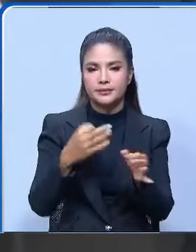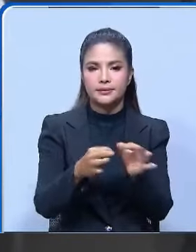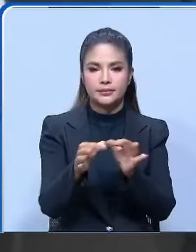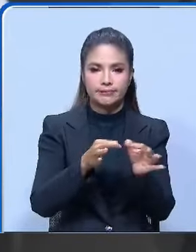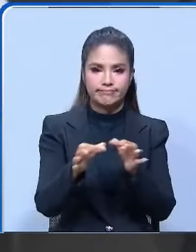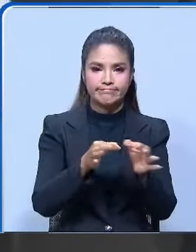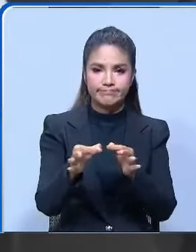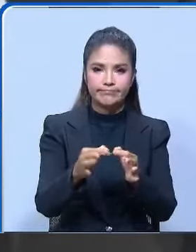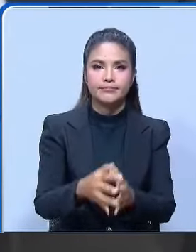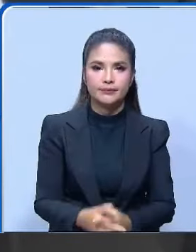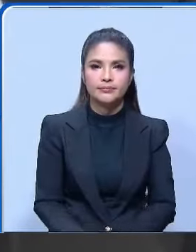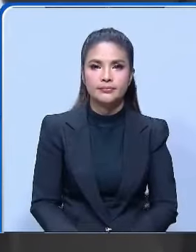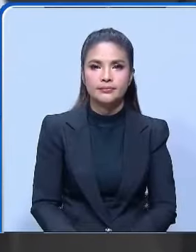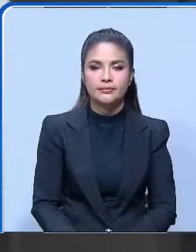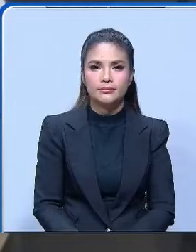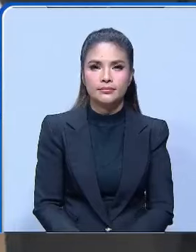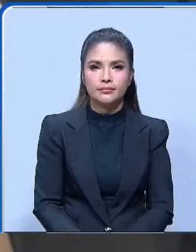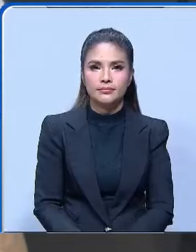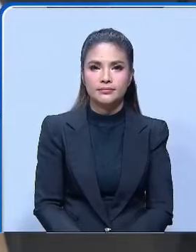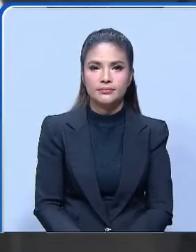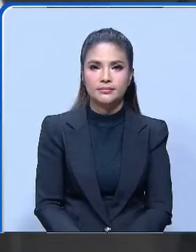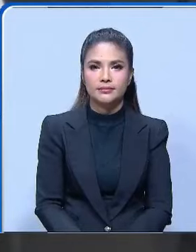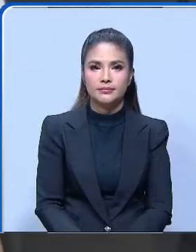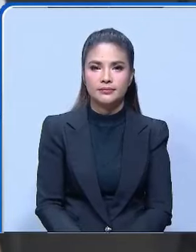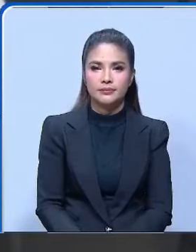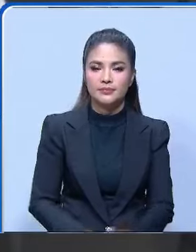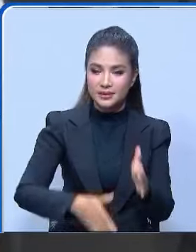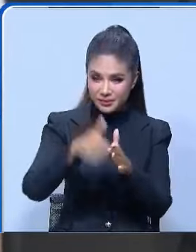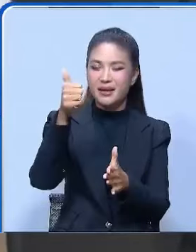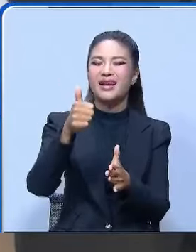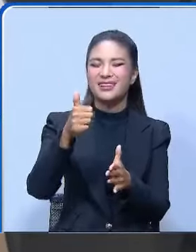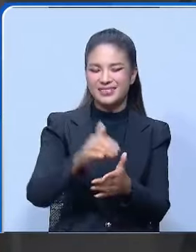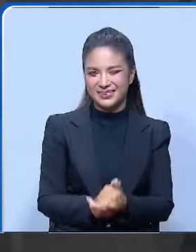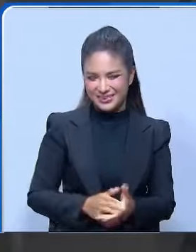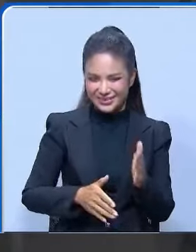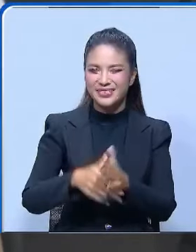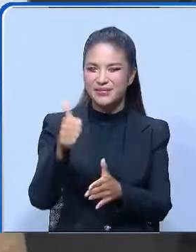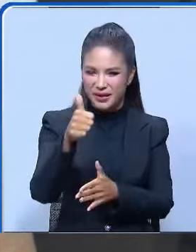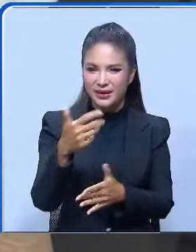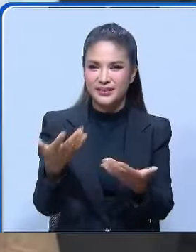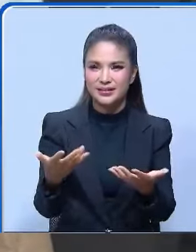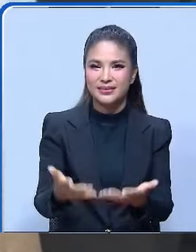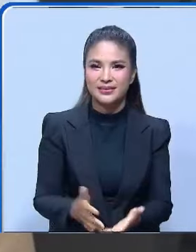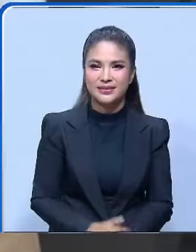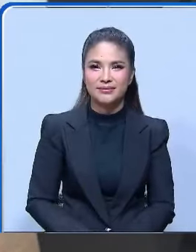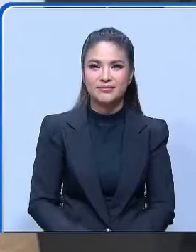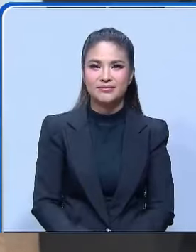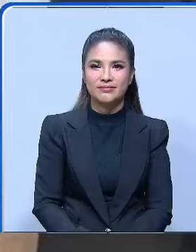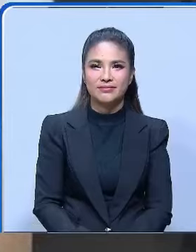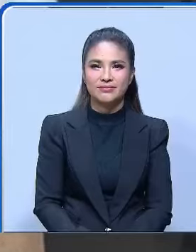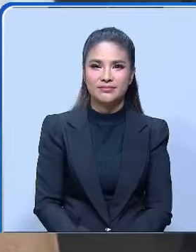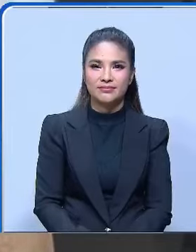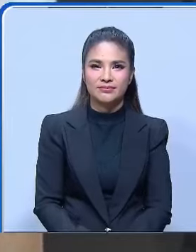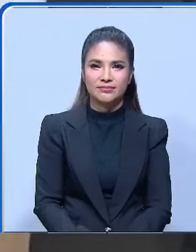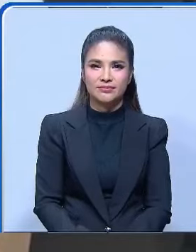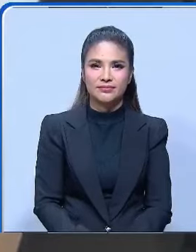ตัวแล้วรอดตัวแล้ววันนี้ รอดดิพี่ไม่รอดจะออกมาสัมภาษณ์ได้ไงไม่รอดจะออกมาสัมภาษณ์ได้ไง ก็ให้การเรียบร้อ